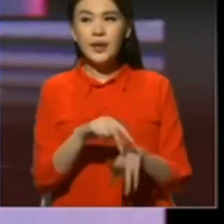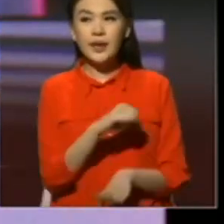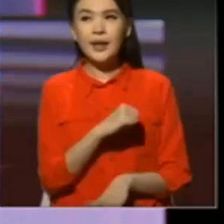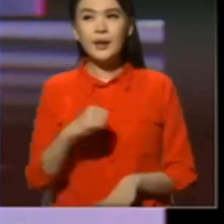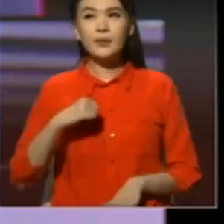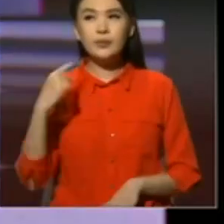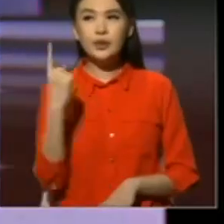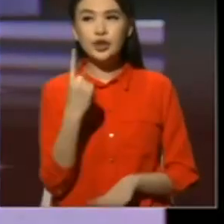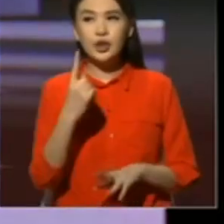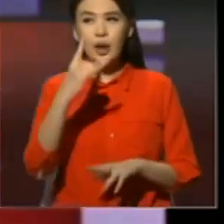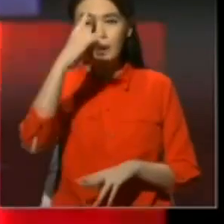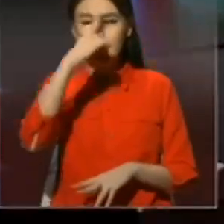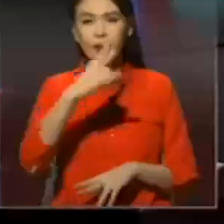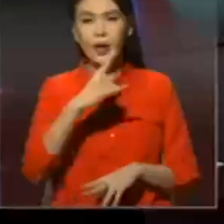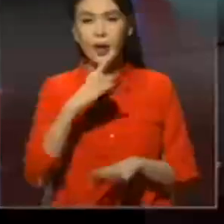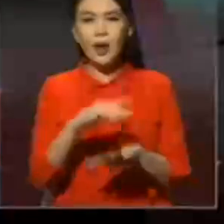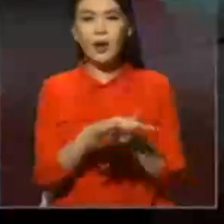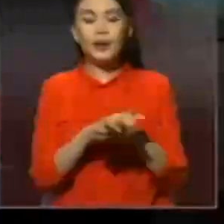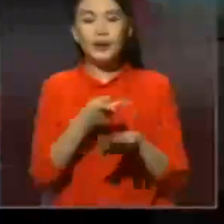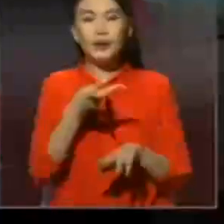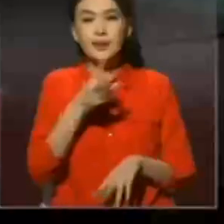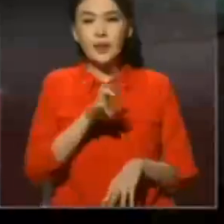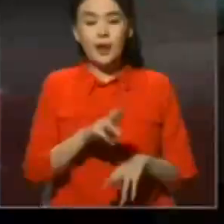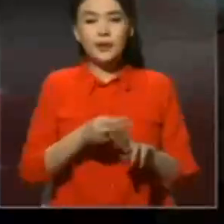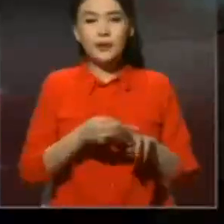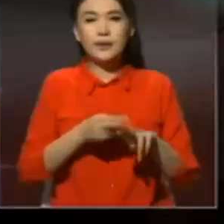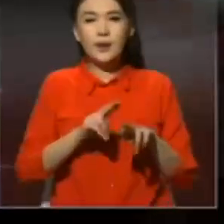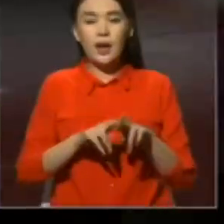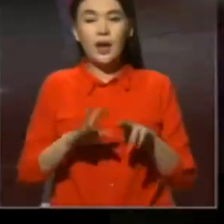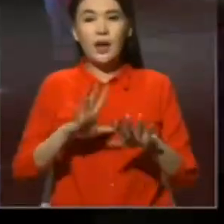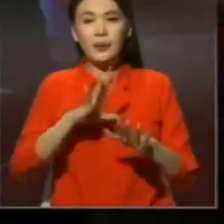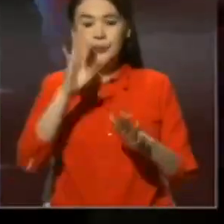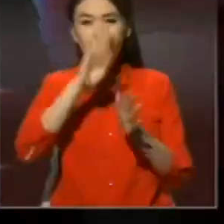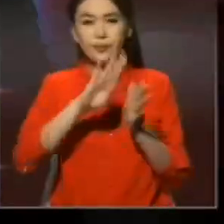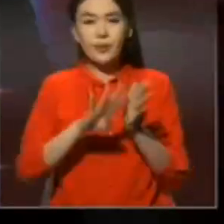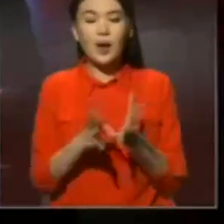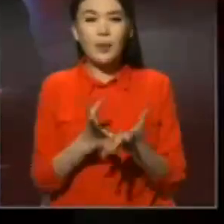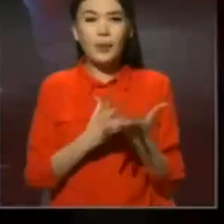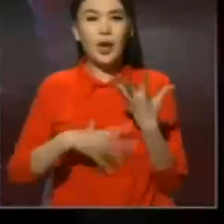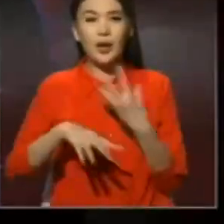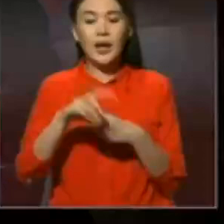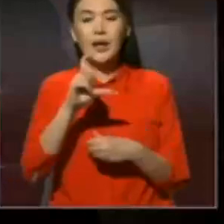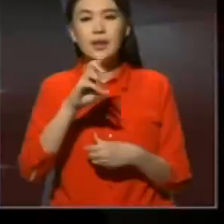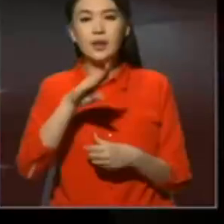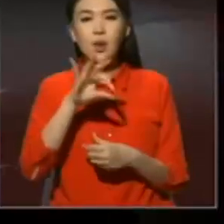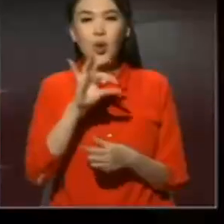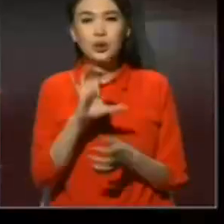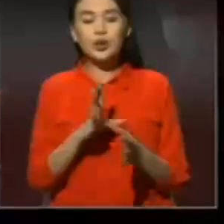бұл қазақ халқы үшін. Қазақ халқының қанатын астында барлық этностарды жинау.